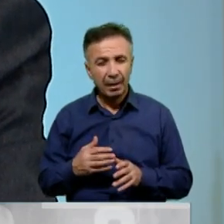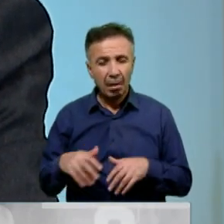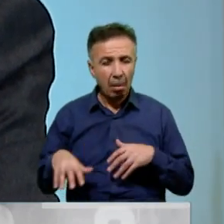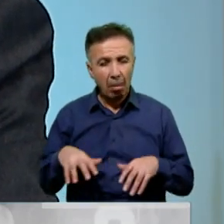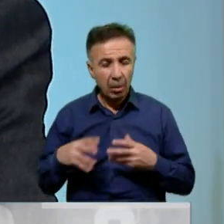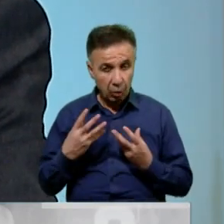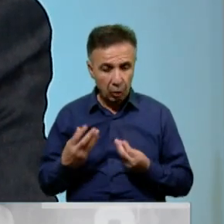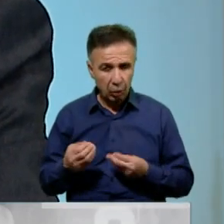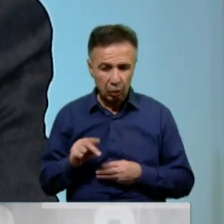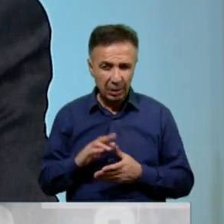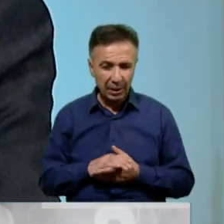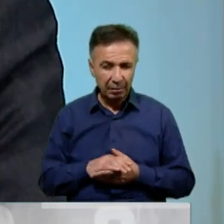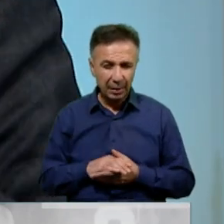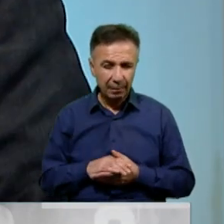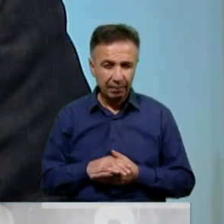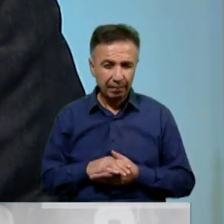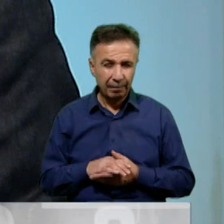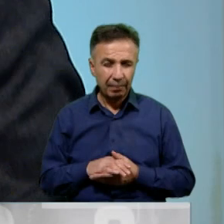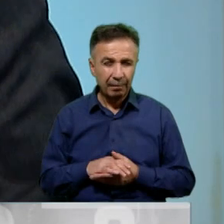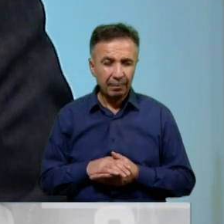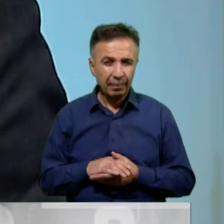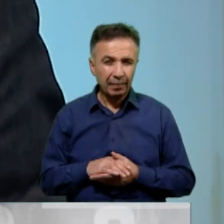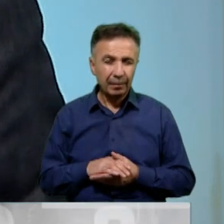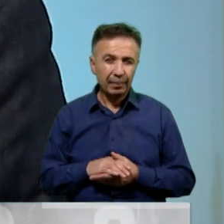gibi. İşlev göremiyor artık kadın.